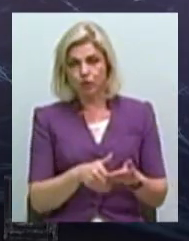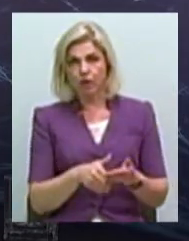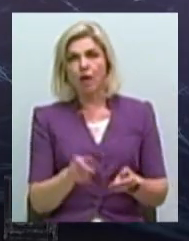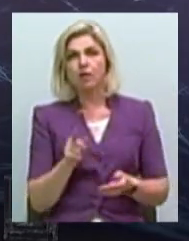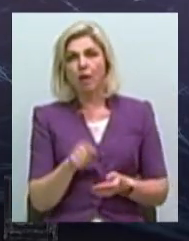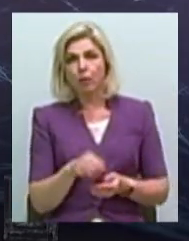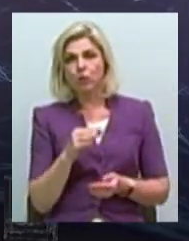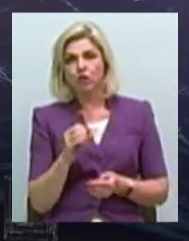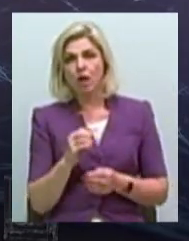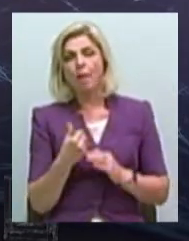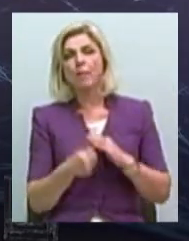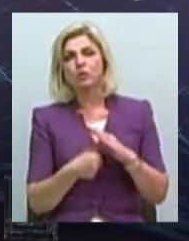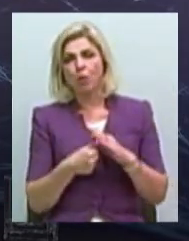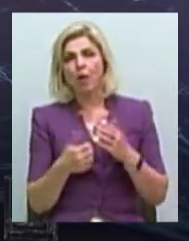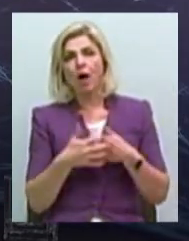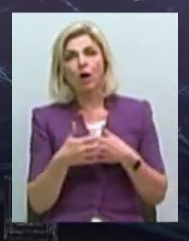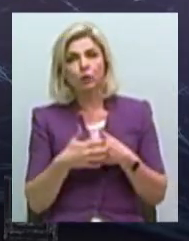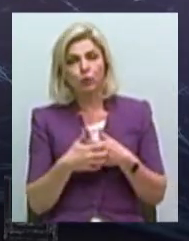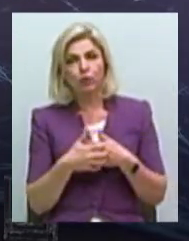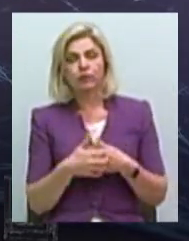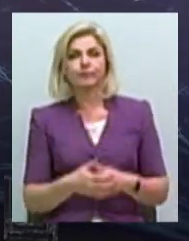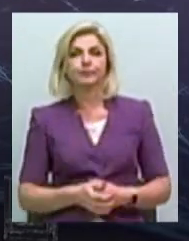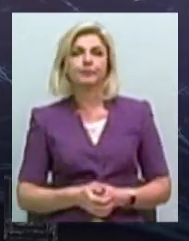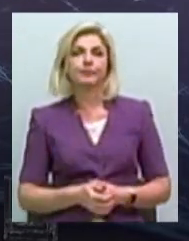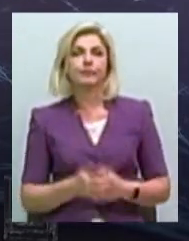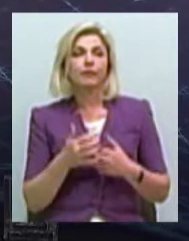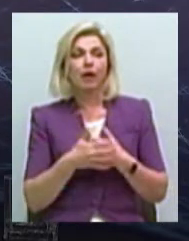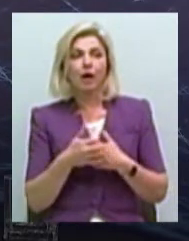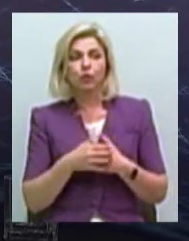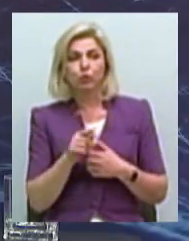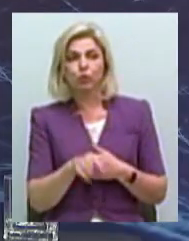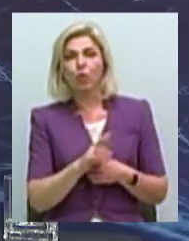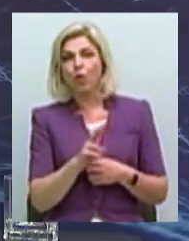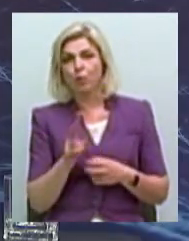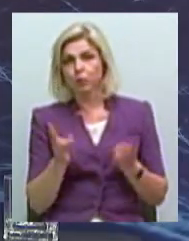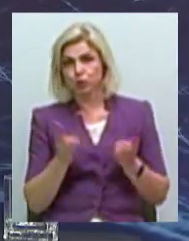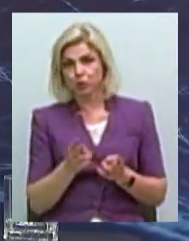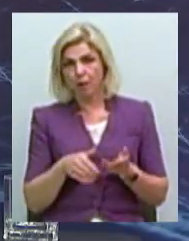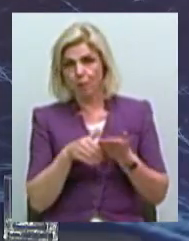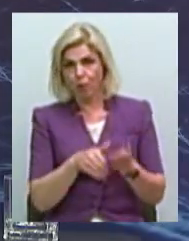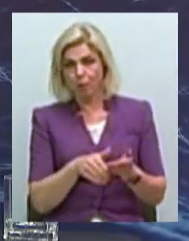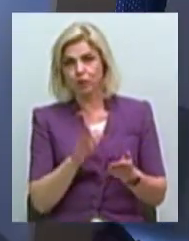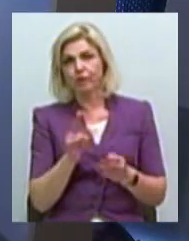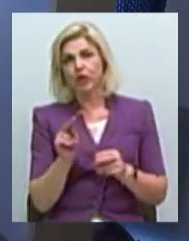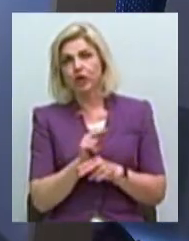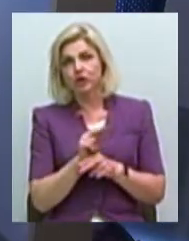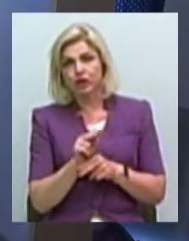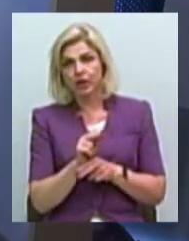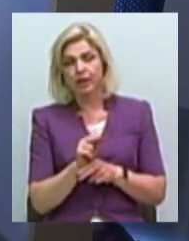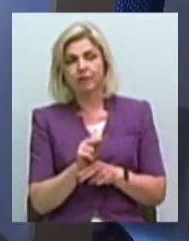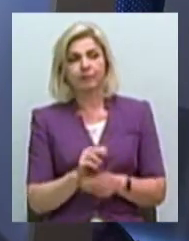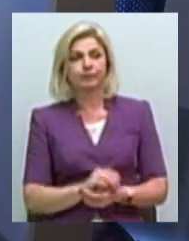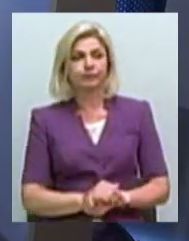же бездомному коту, коту, которая нуждается в помощи в лечении, как говорится,